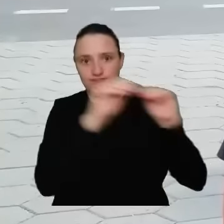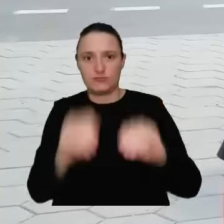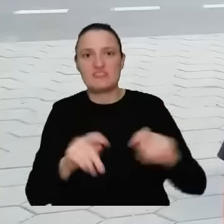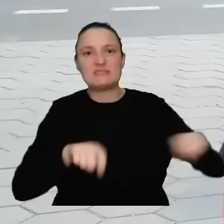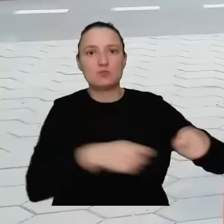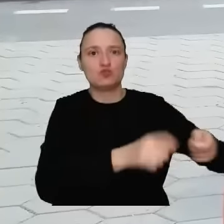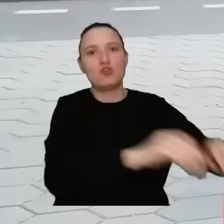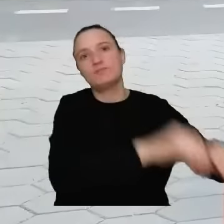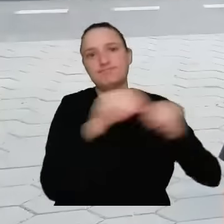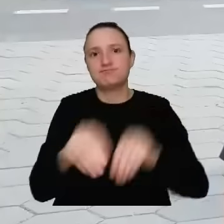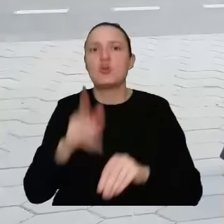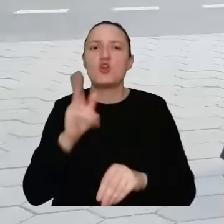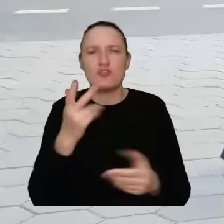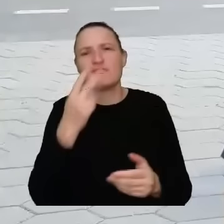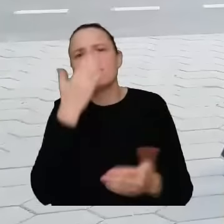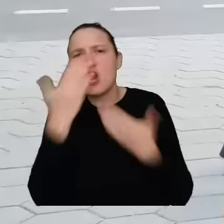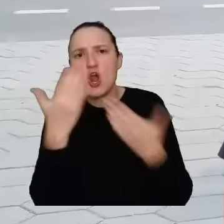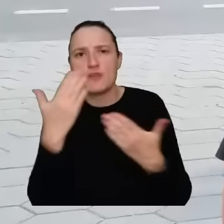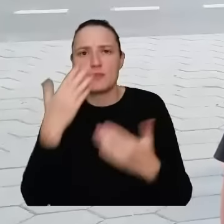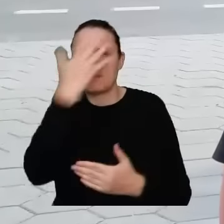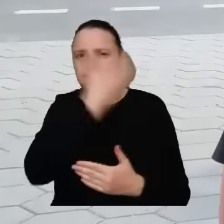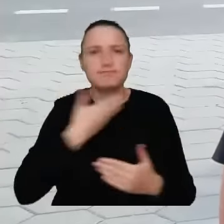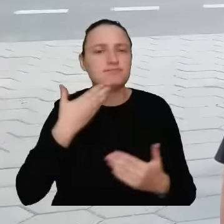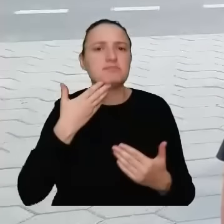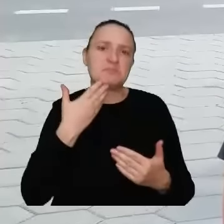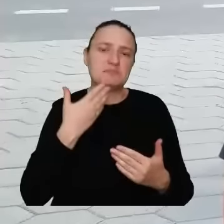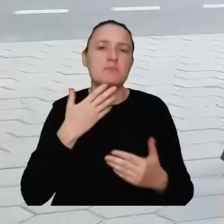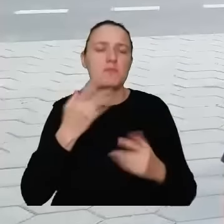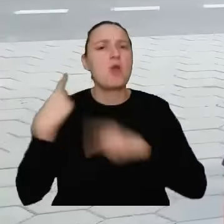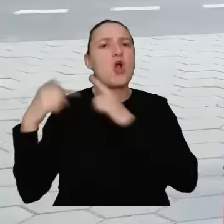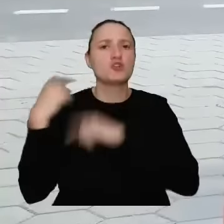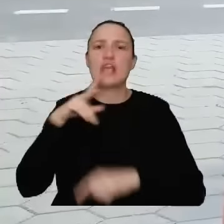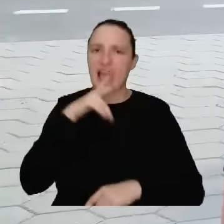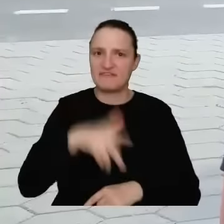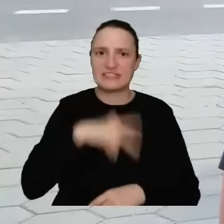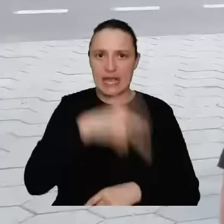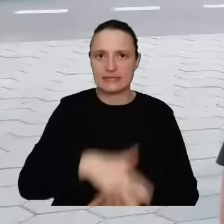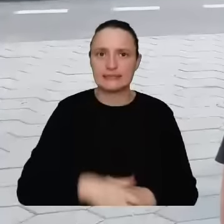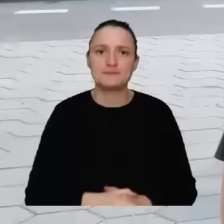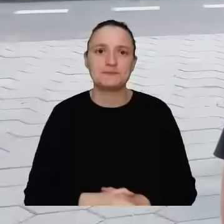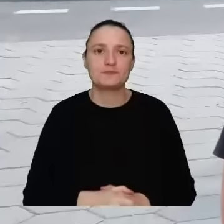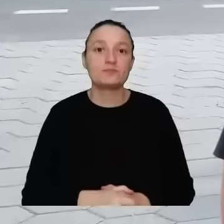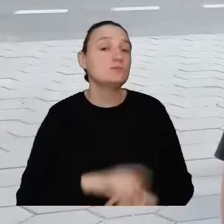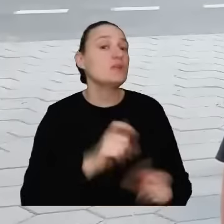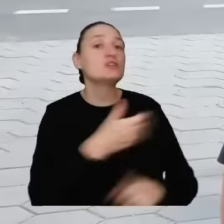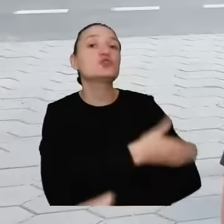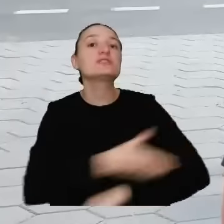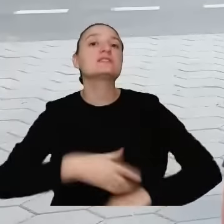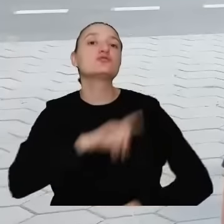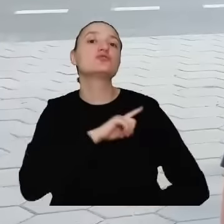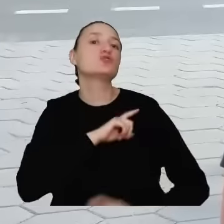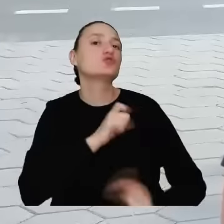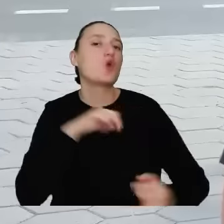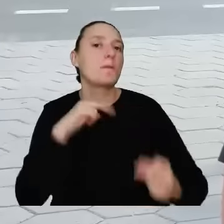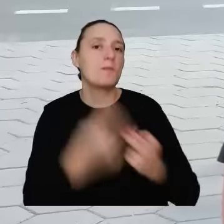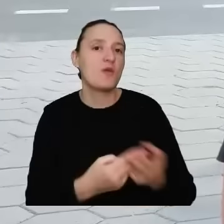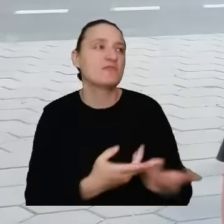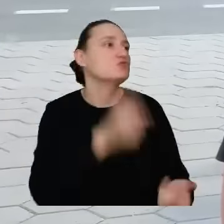człowiek o wyglądzie wskazującym na pochodzenie afrykańskie. Co odpowiedziały służby? Czekałam na to 6